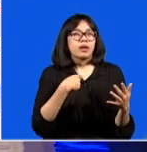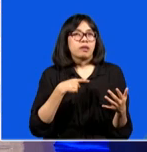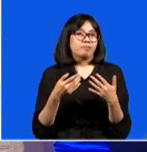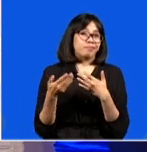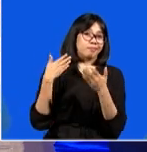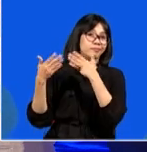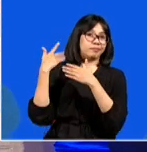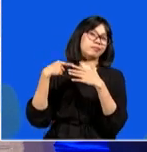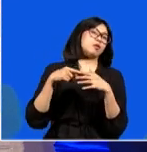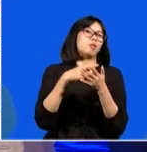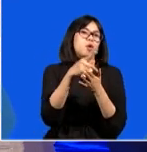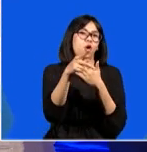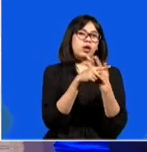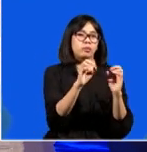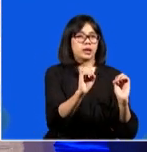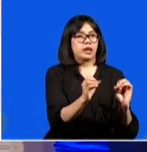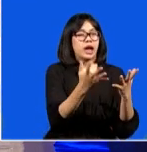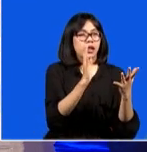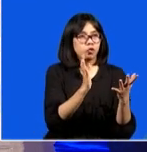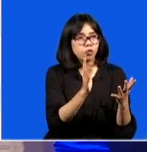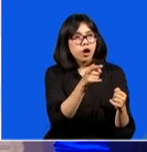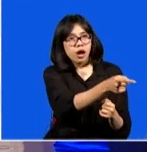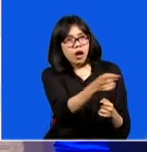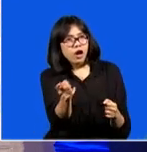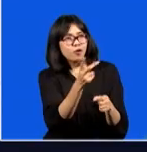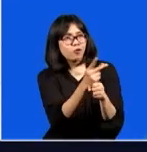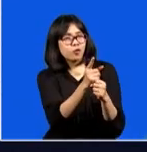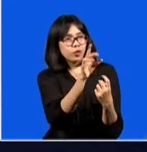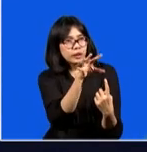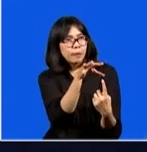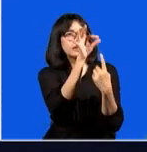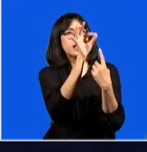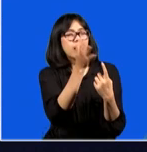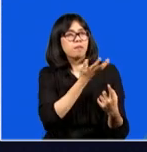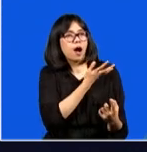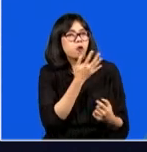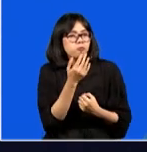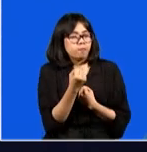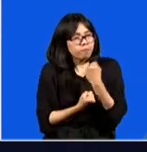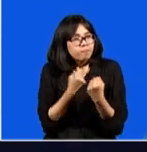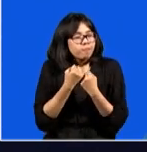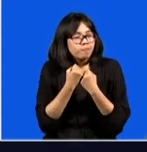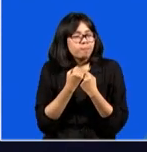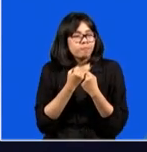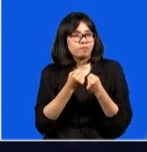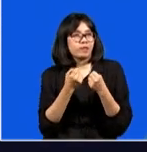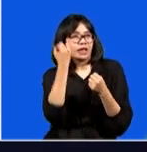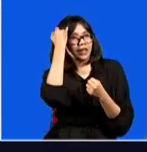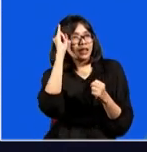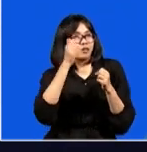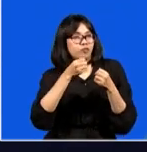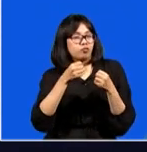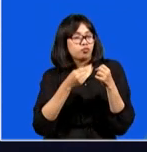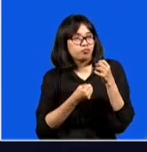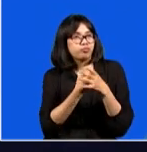program kami itu yang membuat guru-guru spesial seperti ini yang berani melangkah saya boleh tahu nggak apa kira-kira pengalamannya jadi